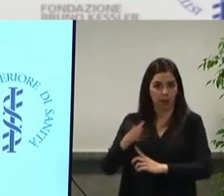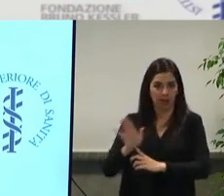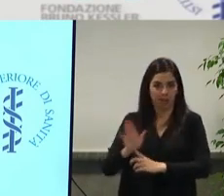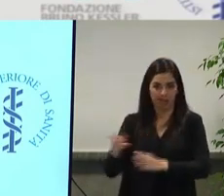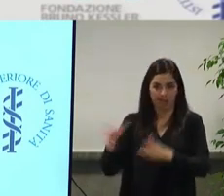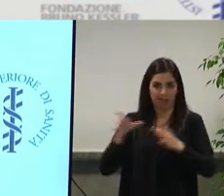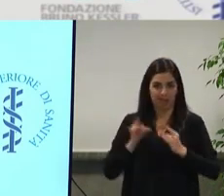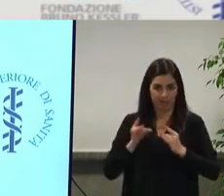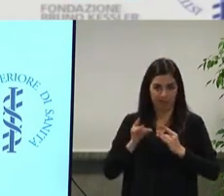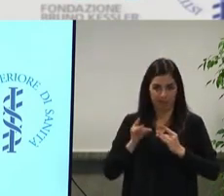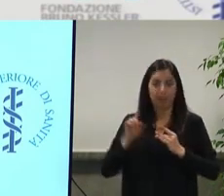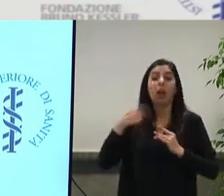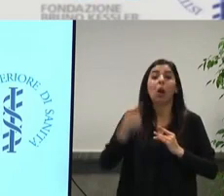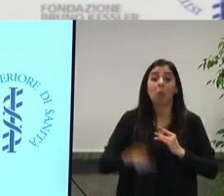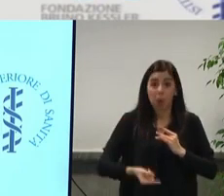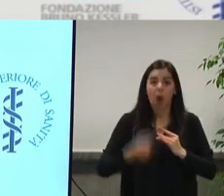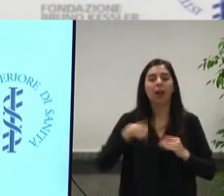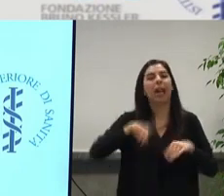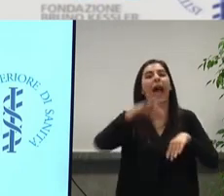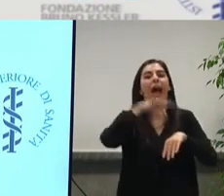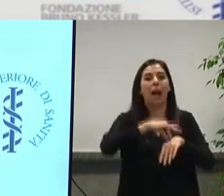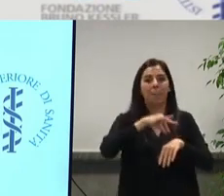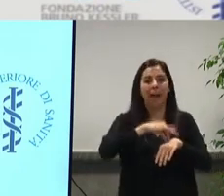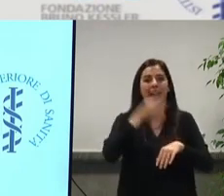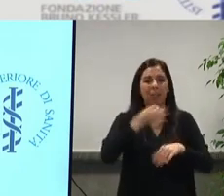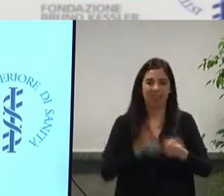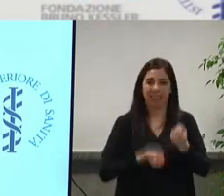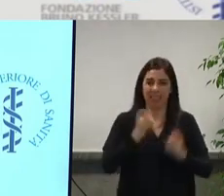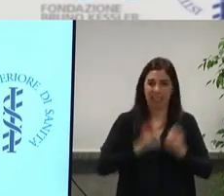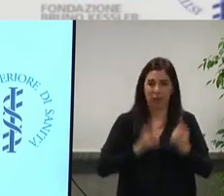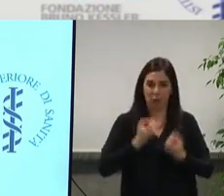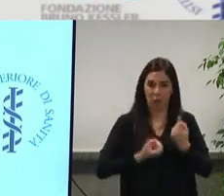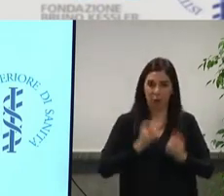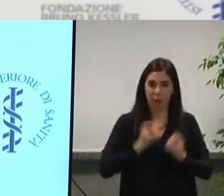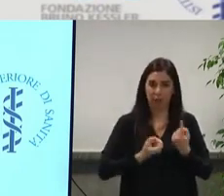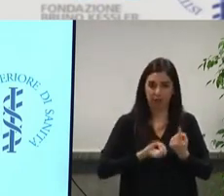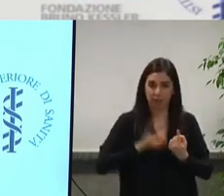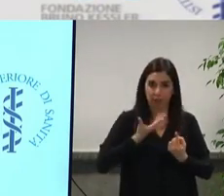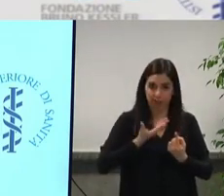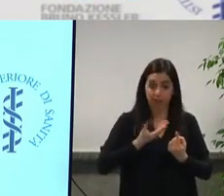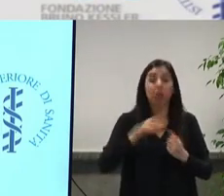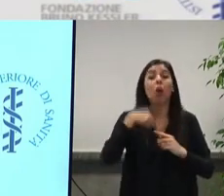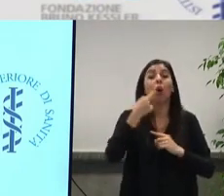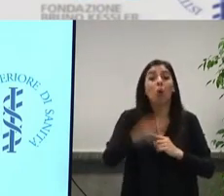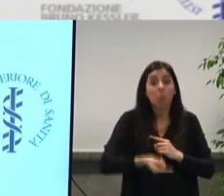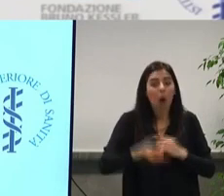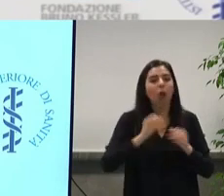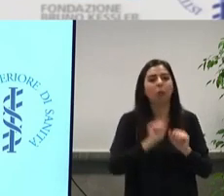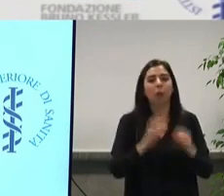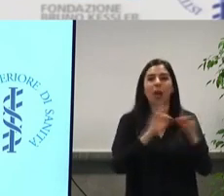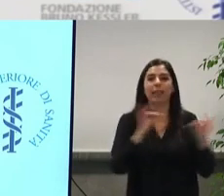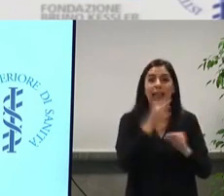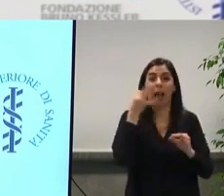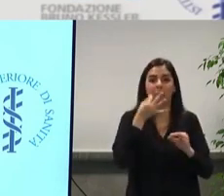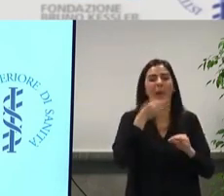parte gli asintomatici, ci ammaliamo e quindi sviluppiamo dei sintomi. Dopodiché, Dopodiché veniamo eventualmente testati e c'è